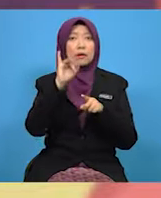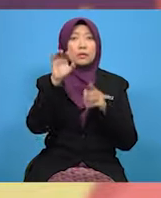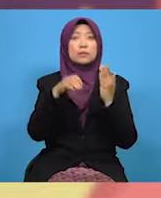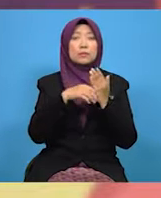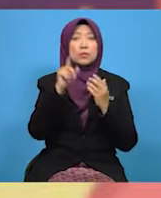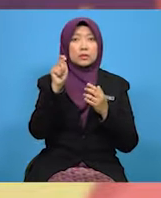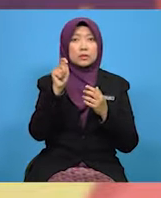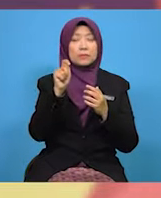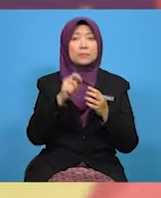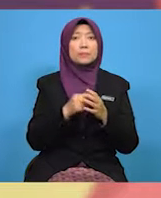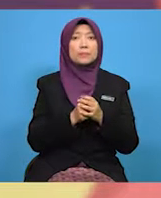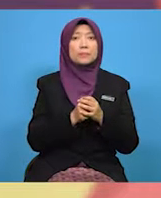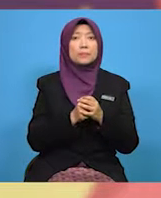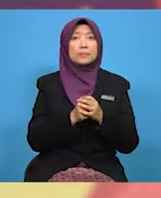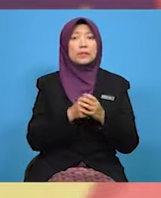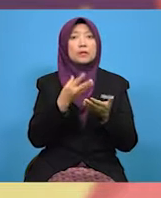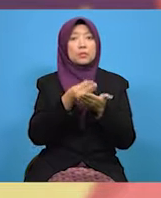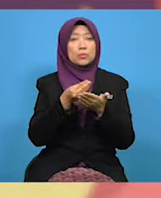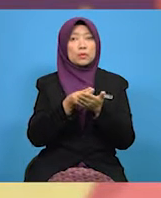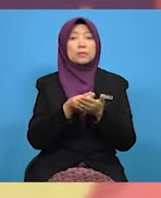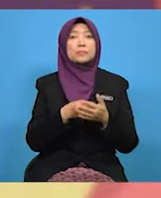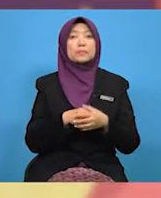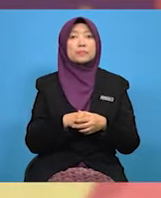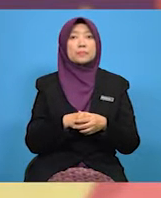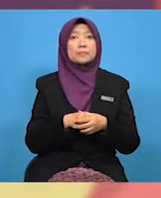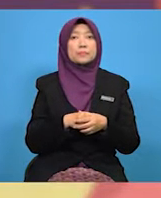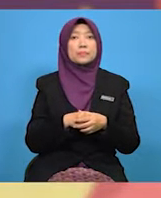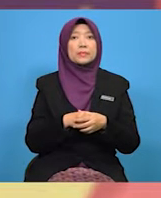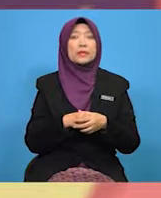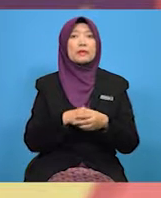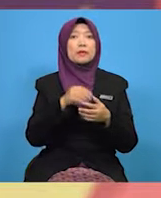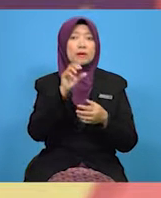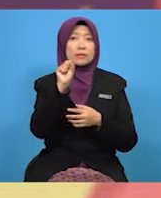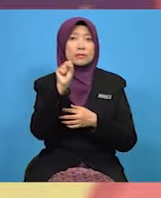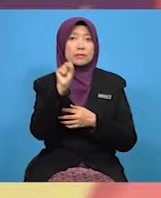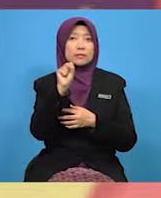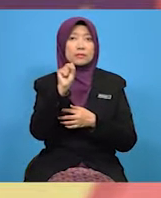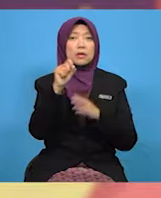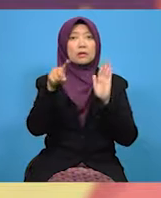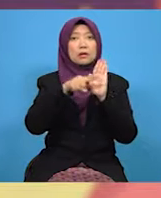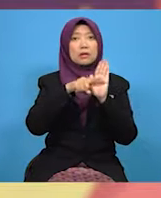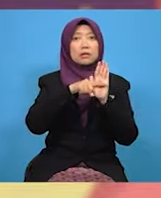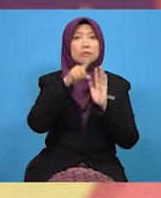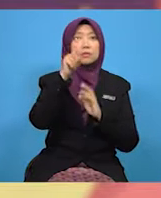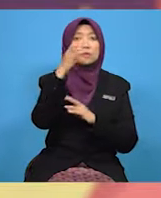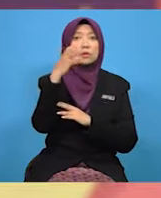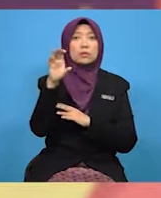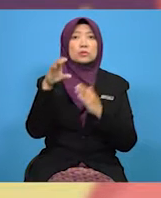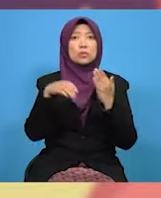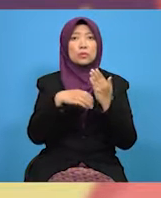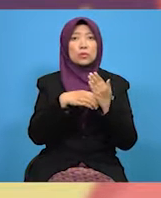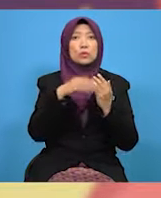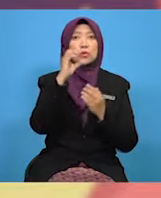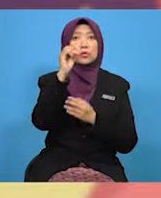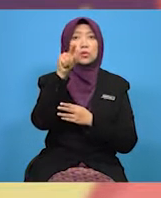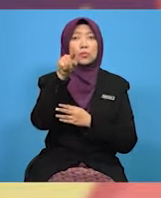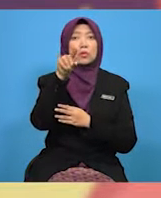persamaan seperti berikut yaitu S = negatif 100 chang-wook